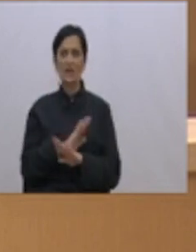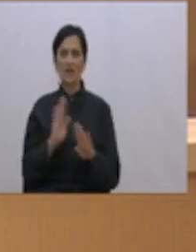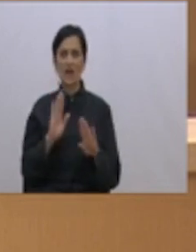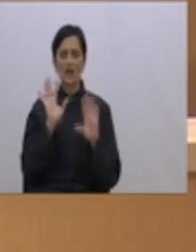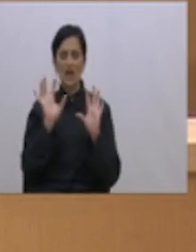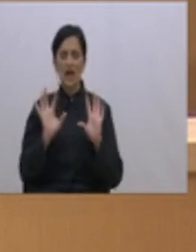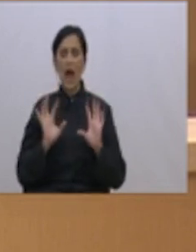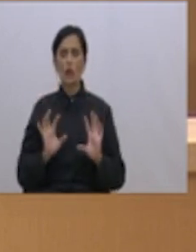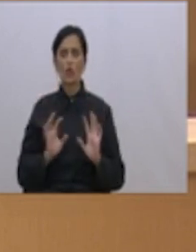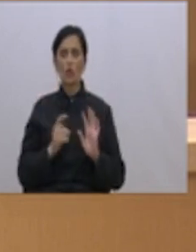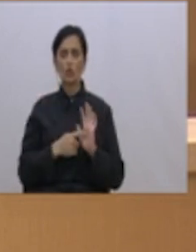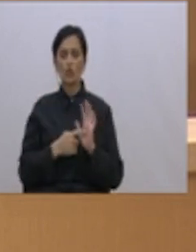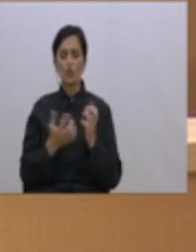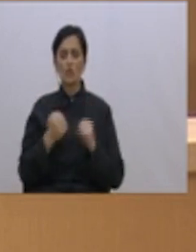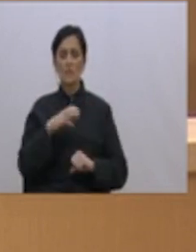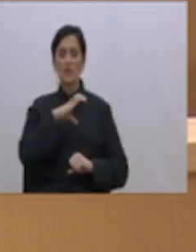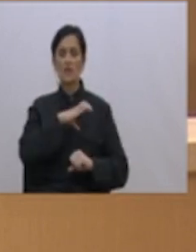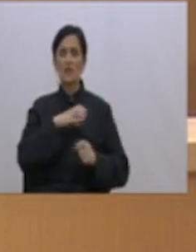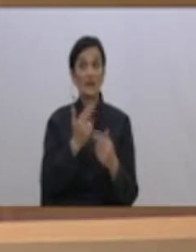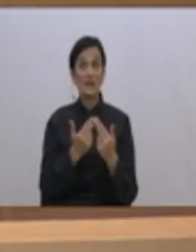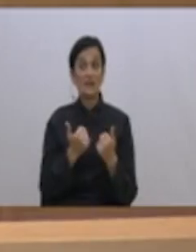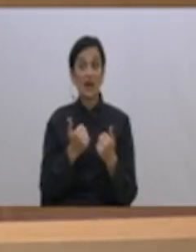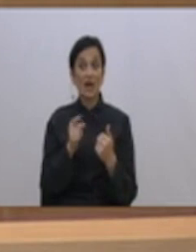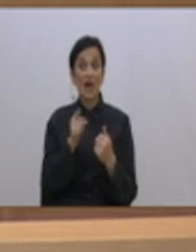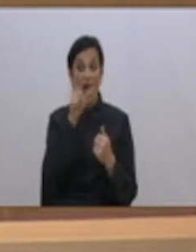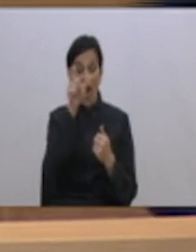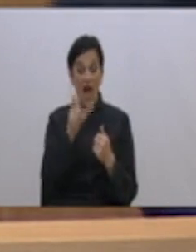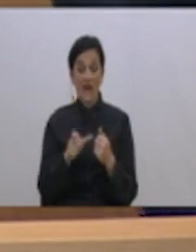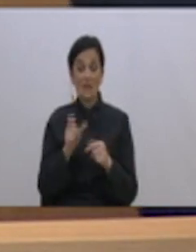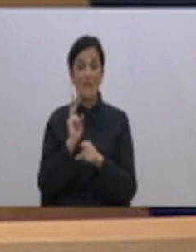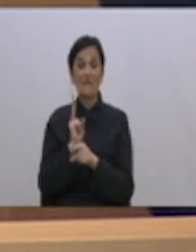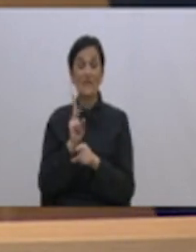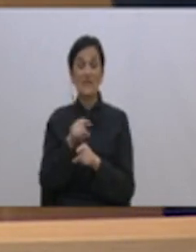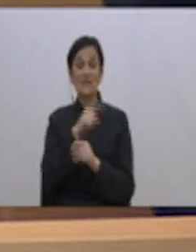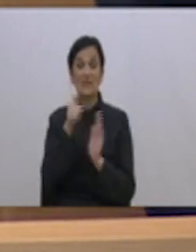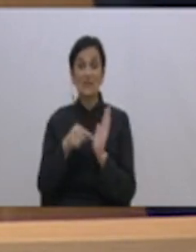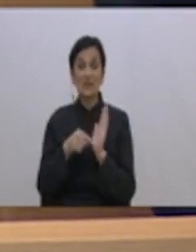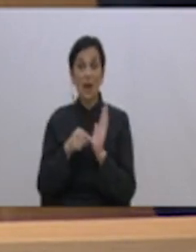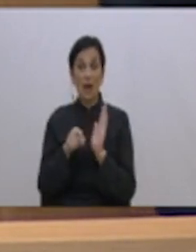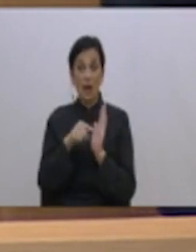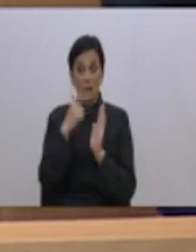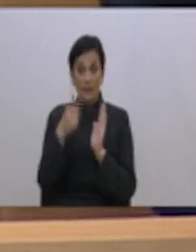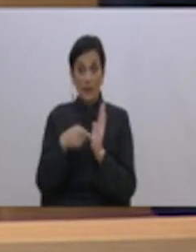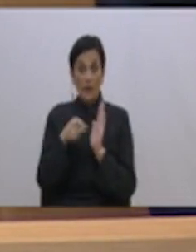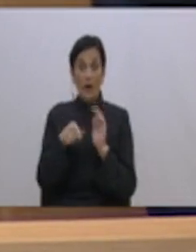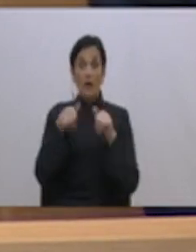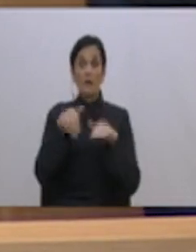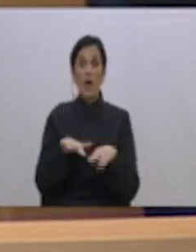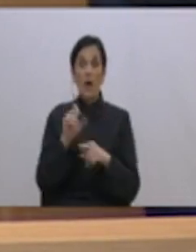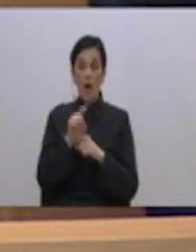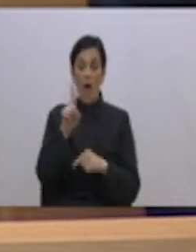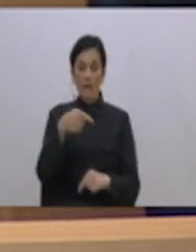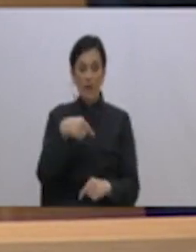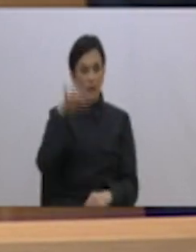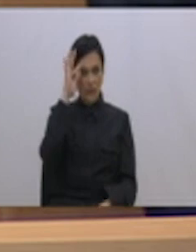კანონის მიღებას დეოლიგარქიზაციის შესახებ. ადამიანს, ვისაც ეს საკითხი am sakitkhis gadaqveta evaleba minda